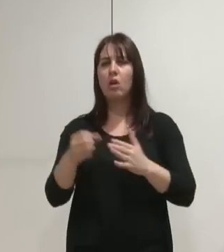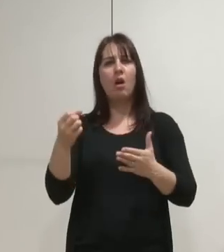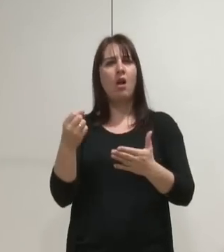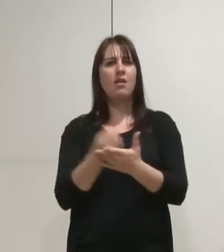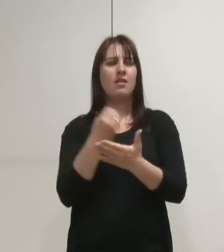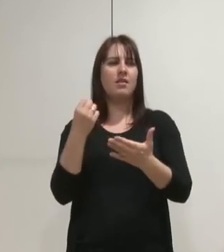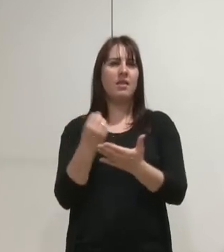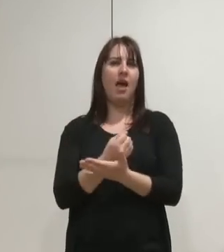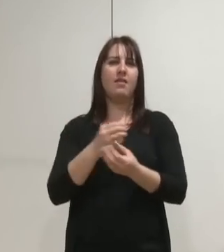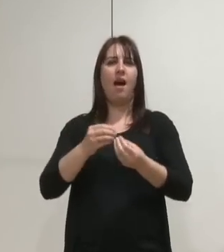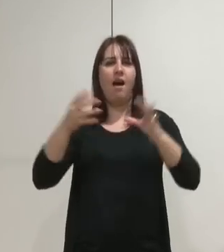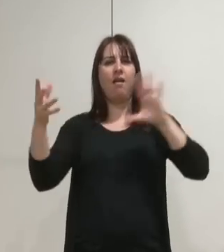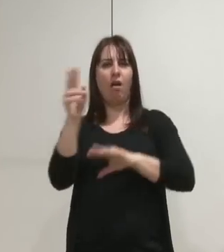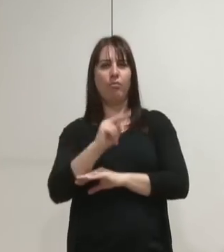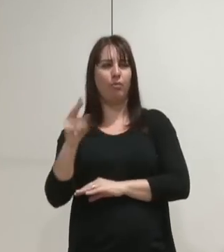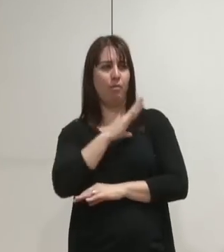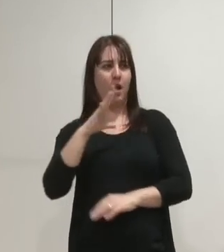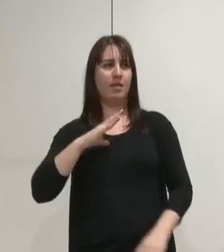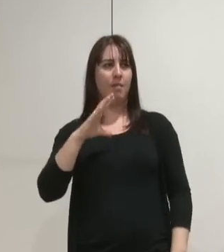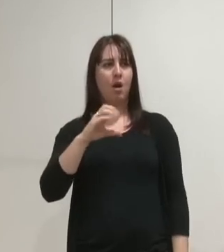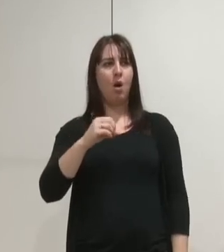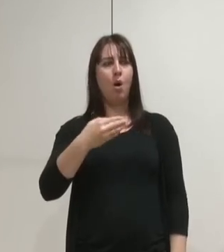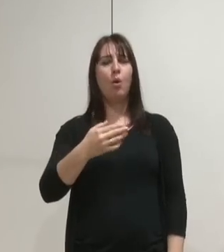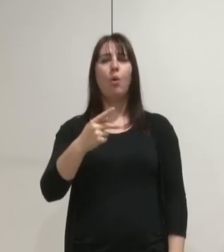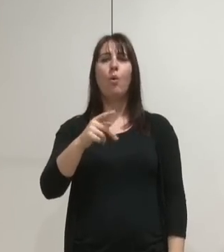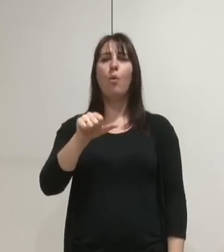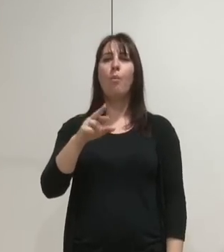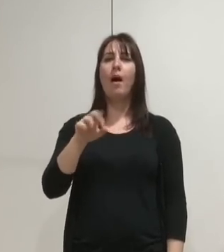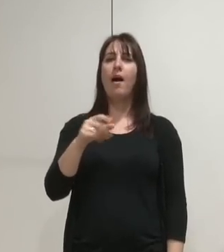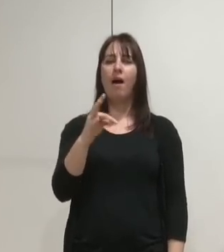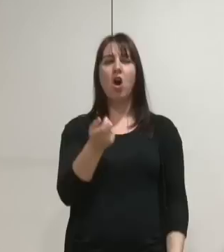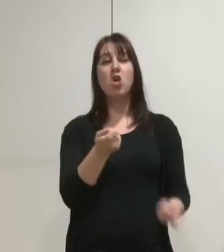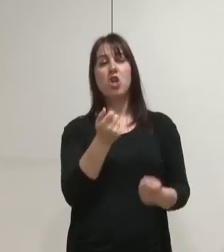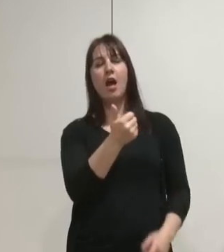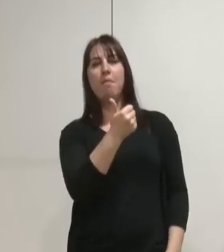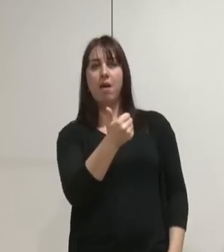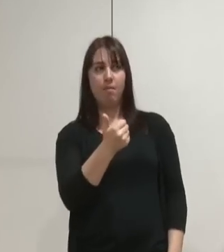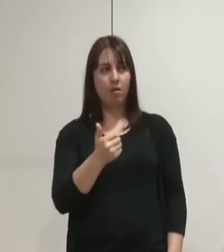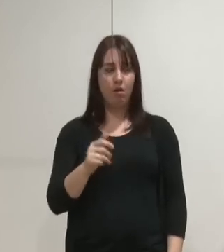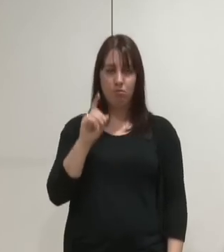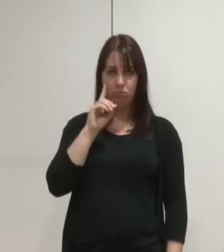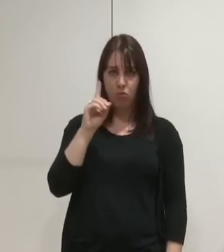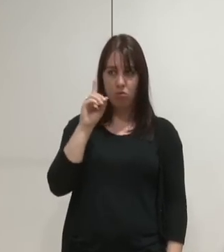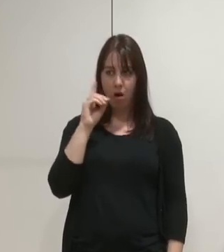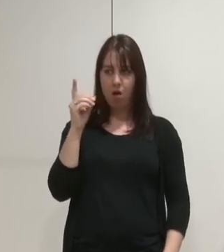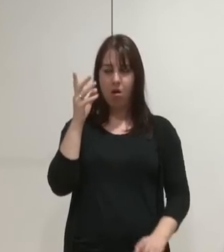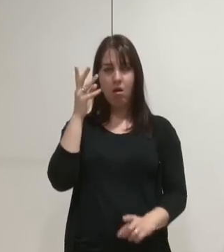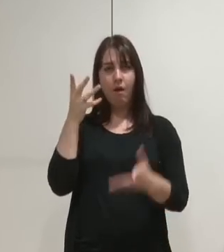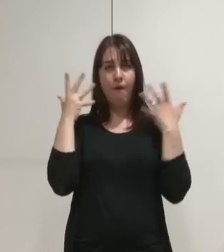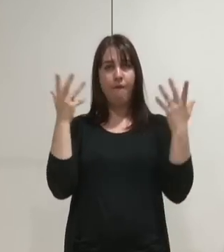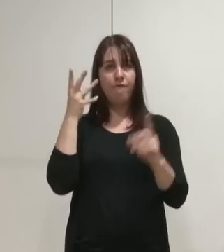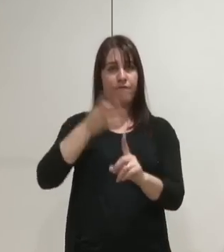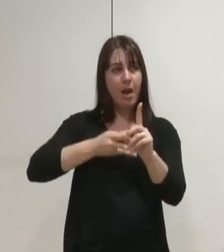madame compara à ce que très vite les la totalité des frais de